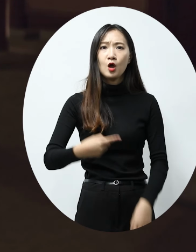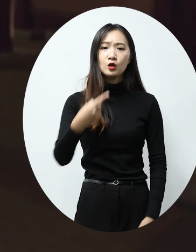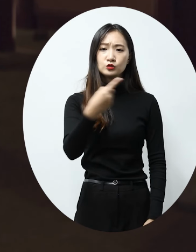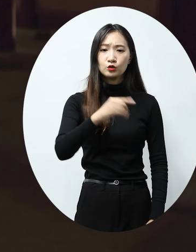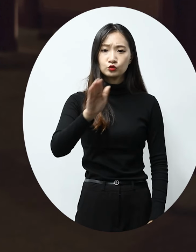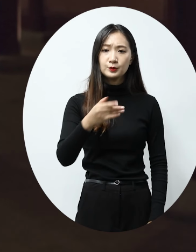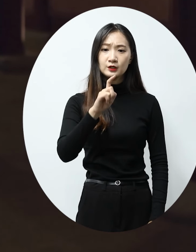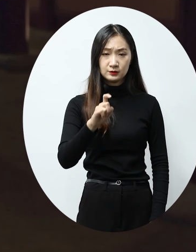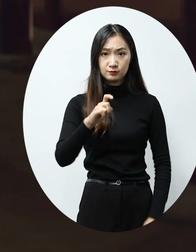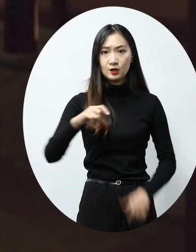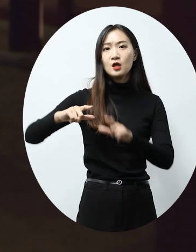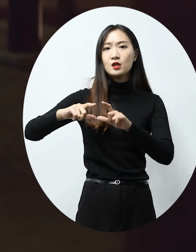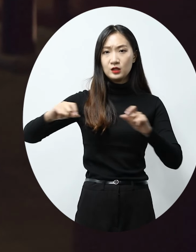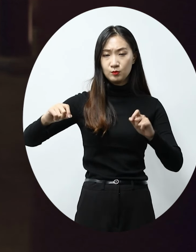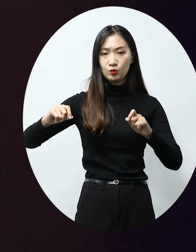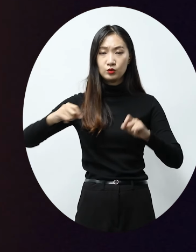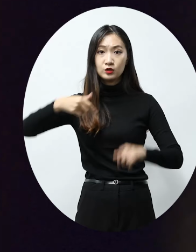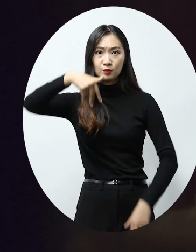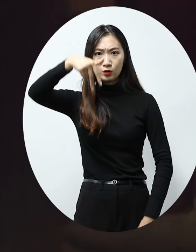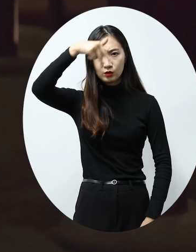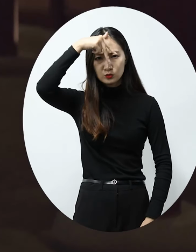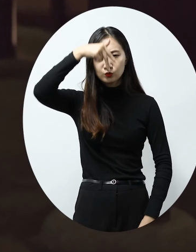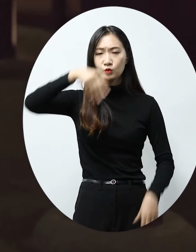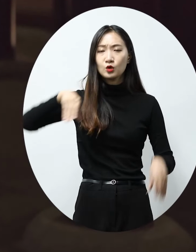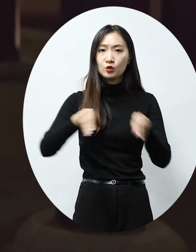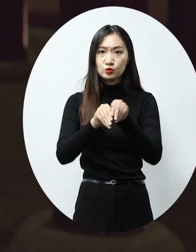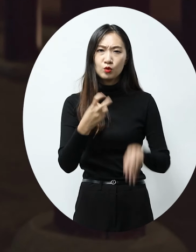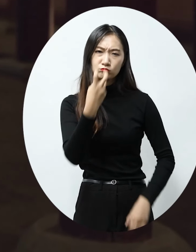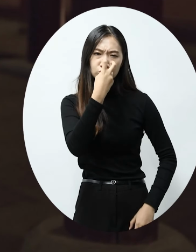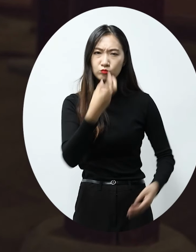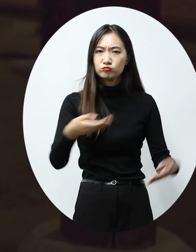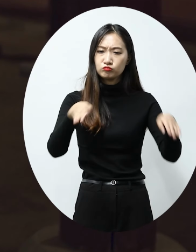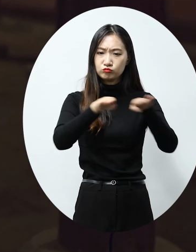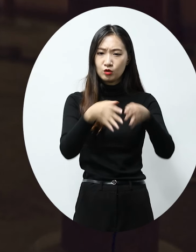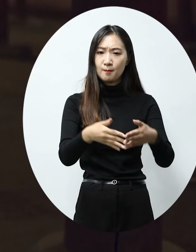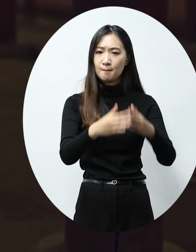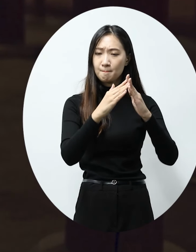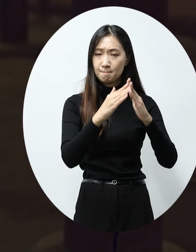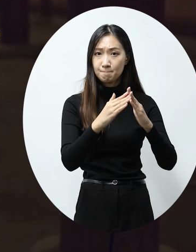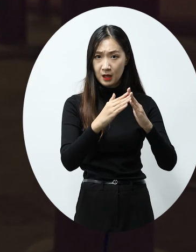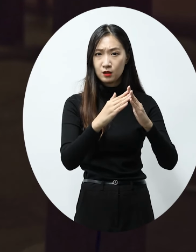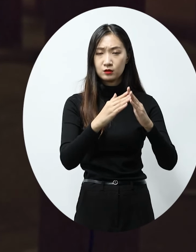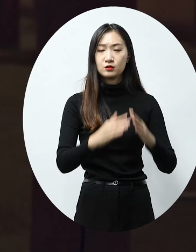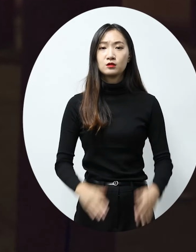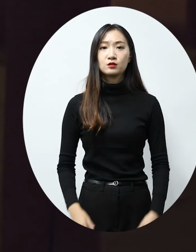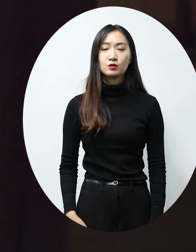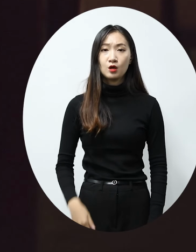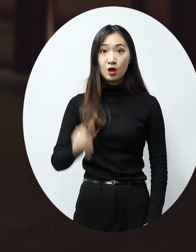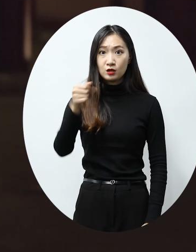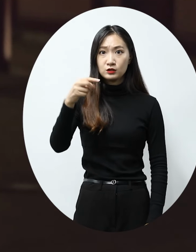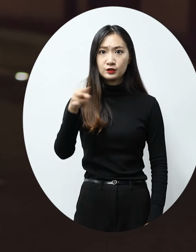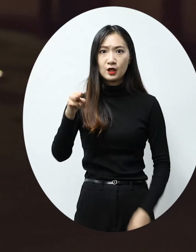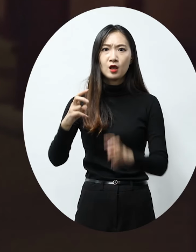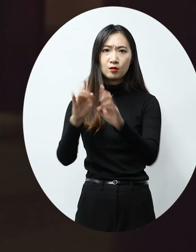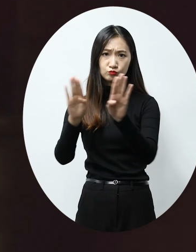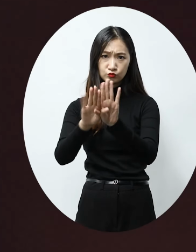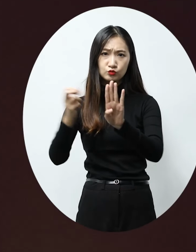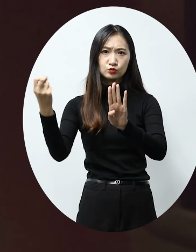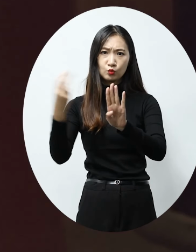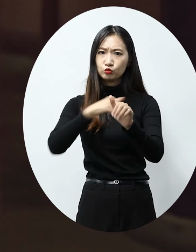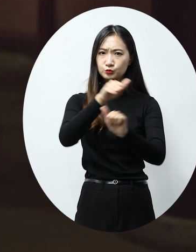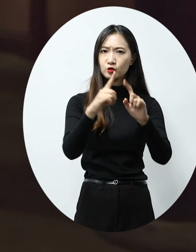1910년 일제가 조선총독부 총사를 지으며 흥례문을 비롯한